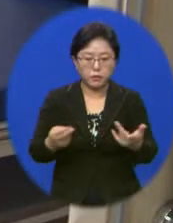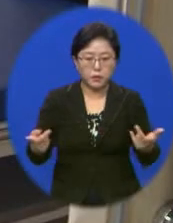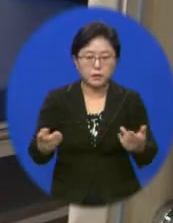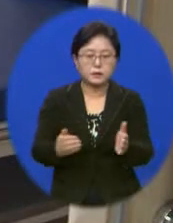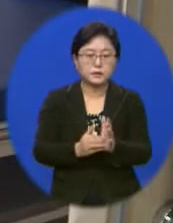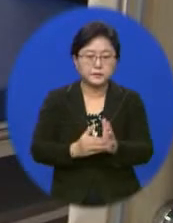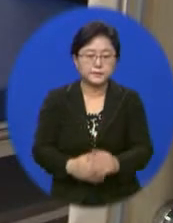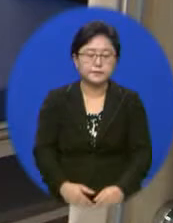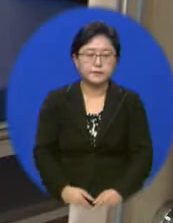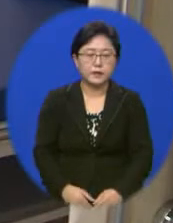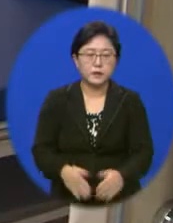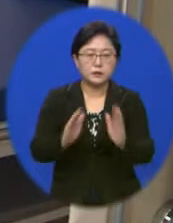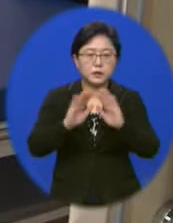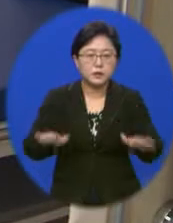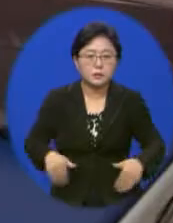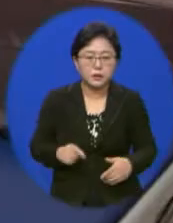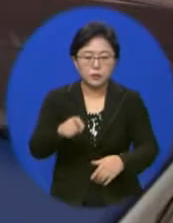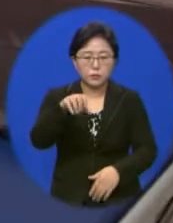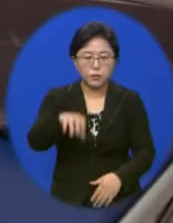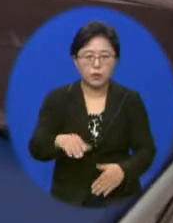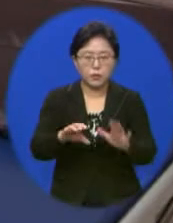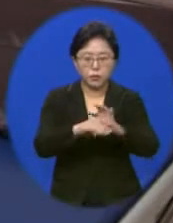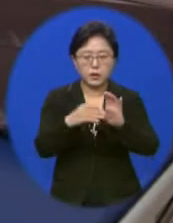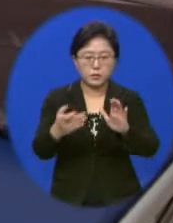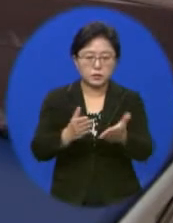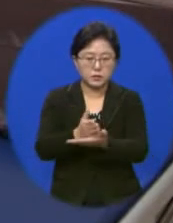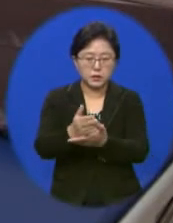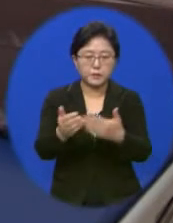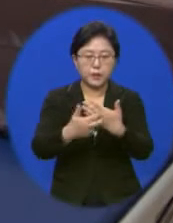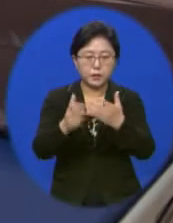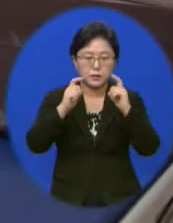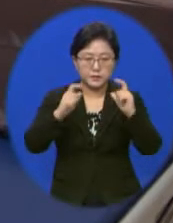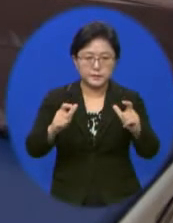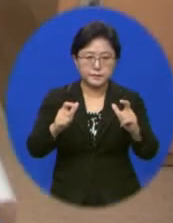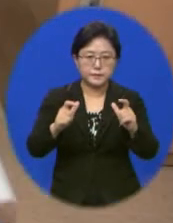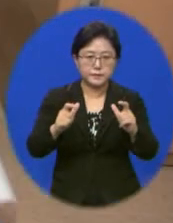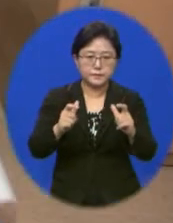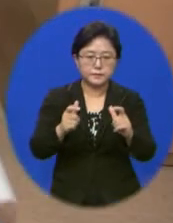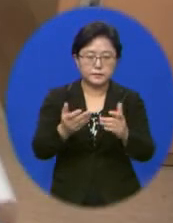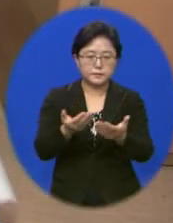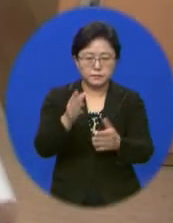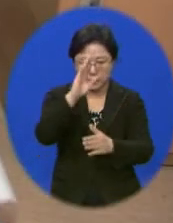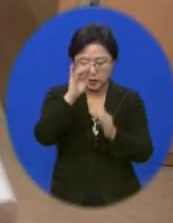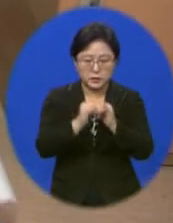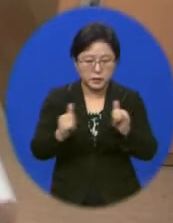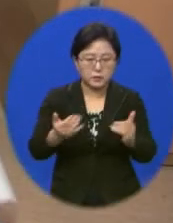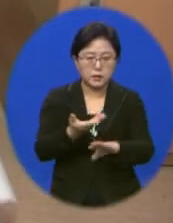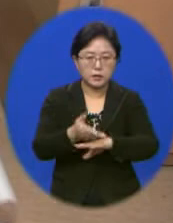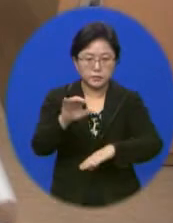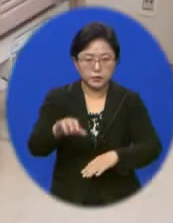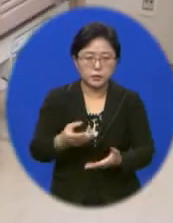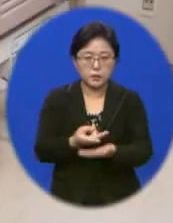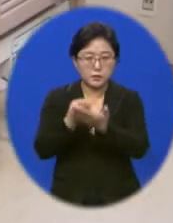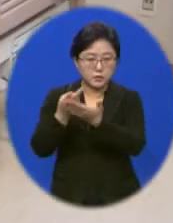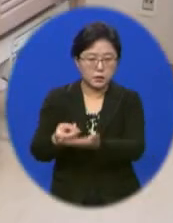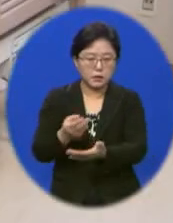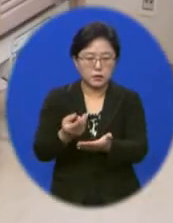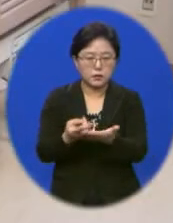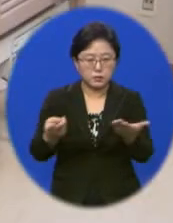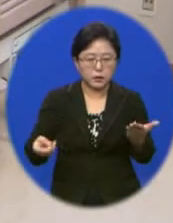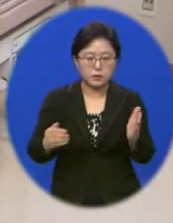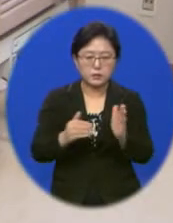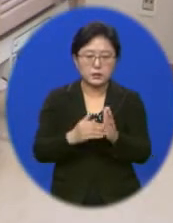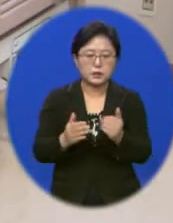있습니다. 전라남도가 이곳을 코로나 전담병원으로 지정해 환자들을 다른 병원으로 옮기거나